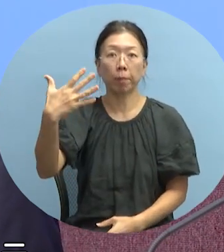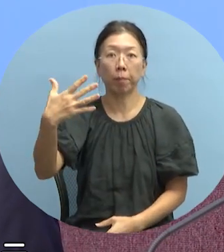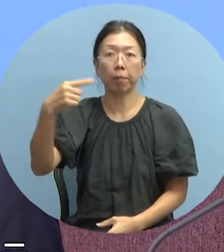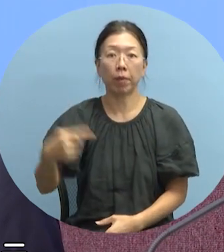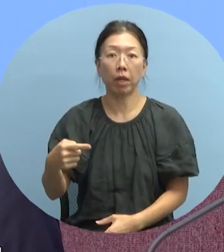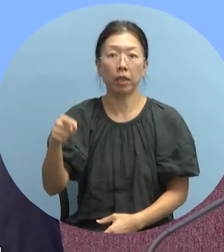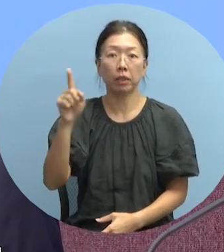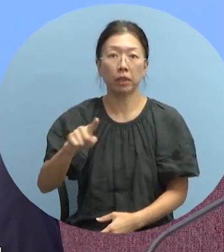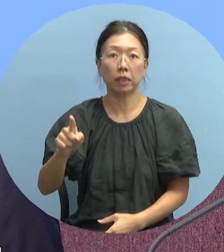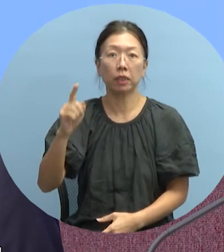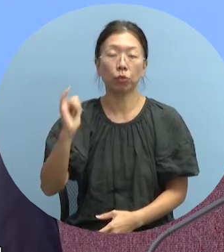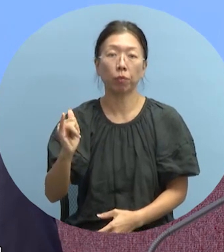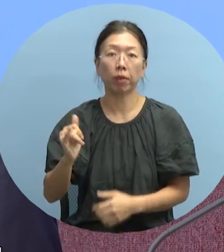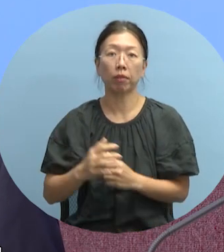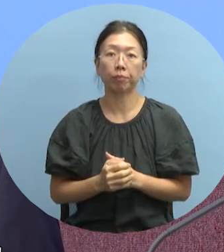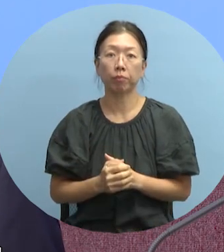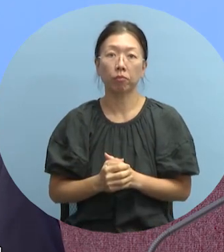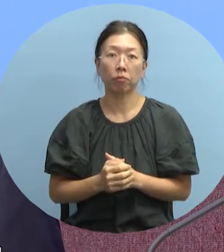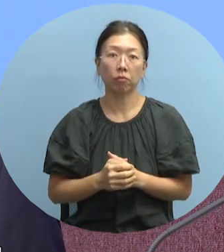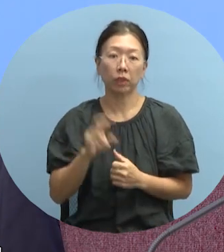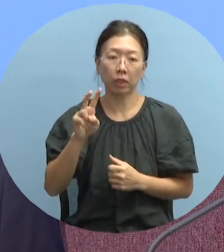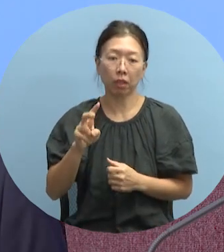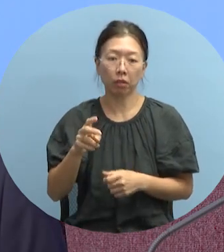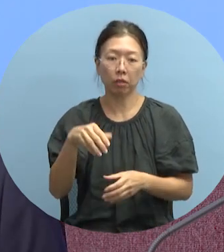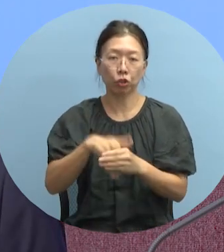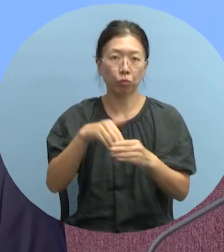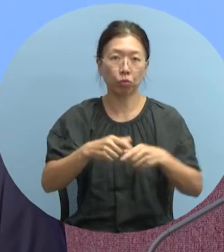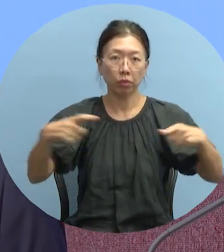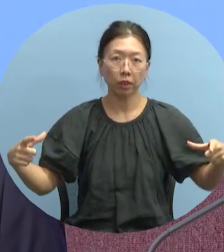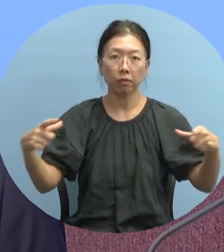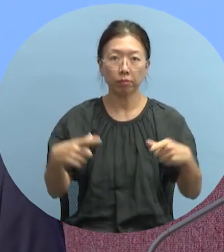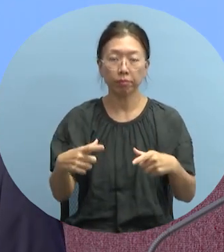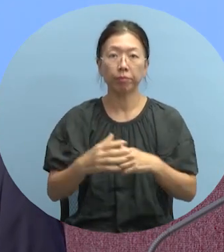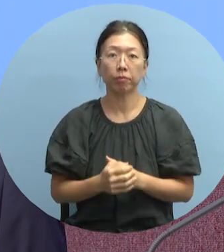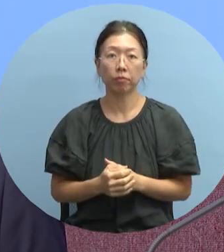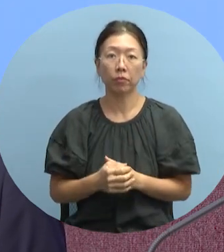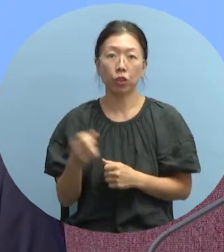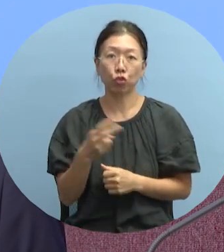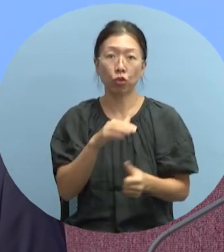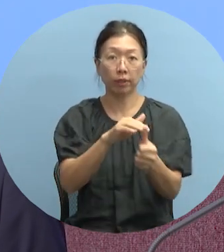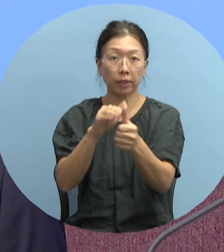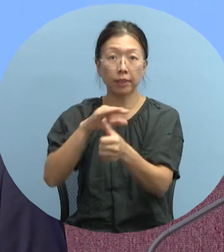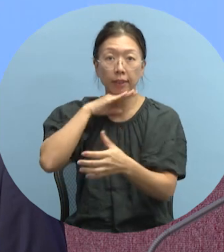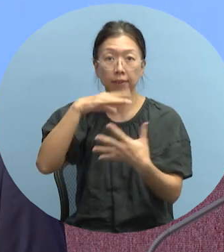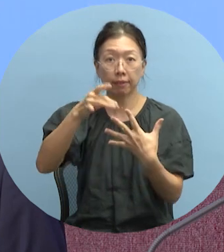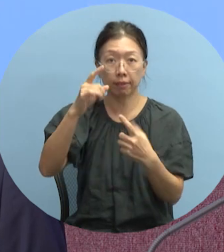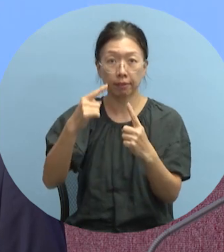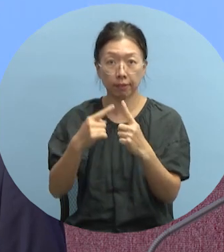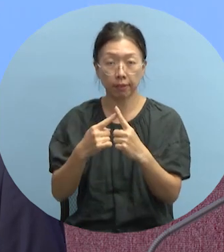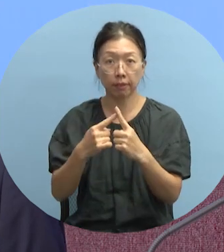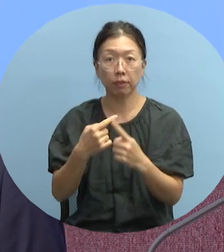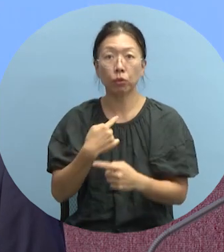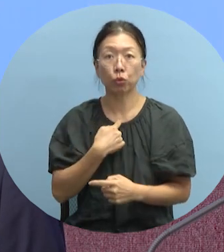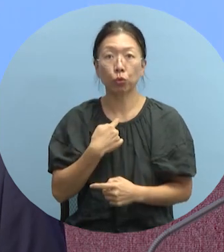951600元，視乎地方選區的大小而定。為了提醒進一步提醒候選人必須注